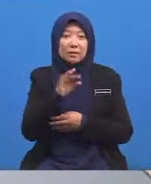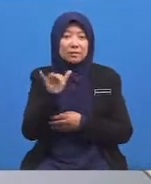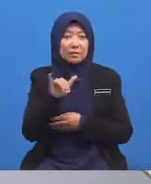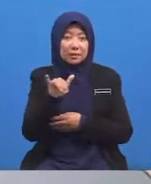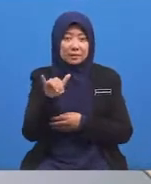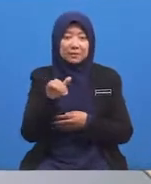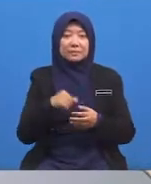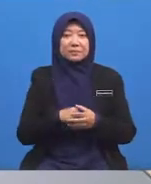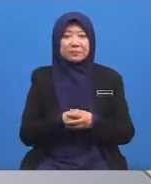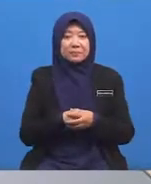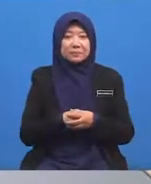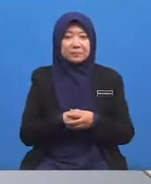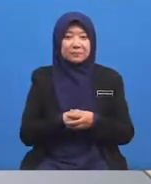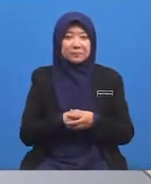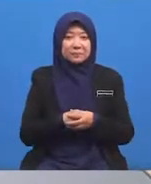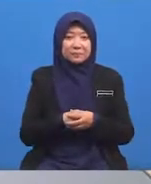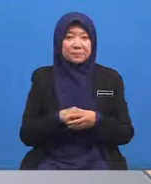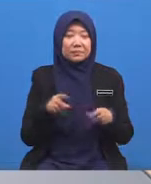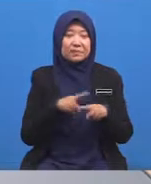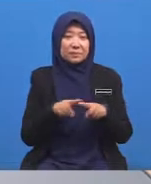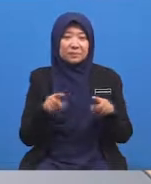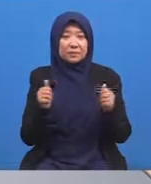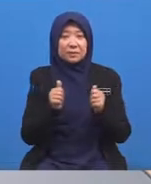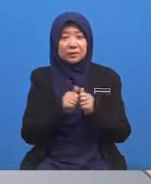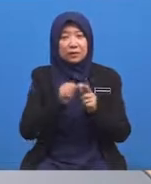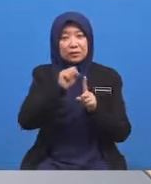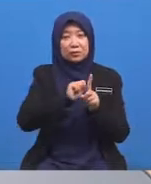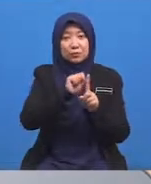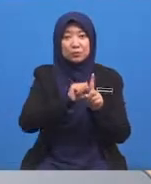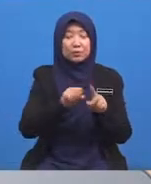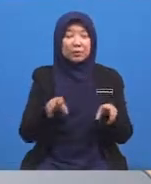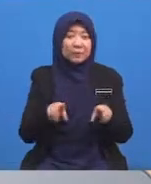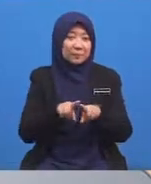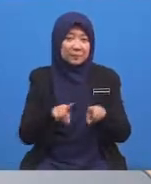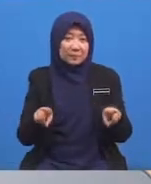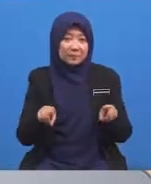isi padu tetapi dengan suhu yang berbeza.